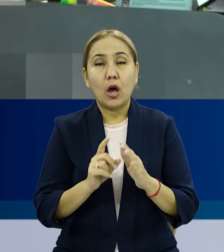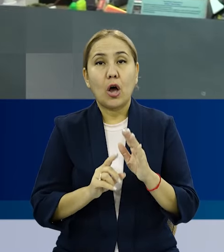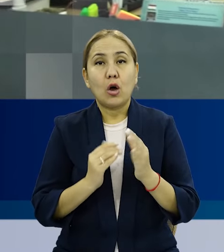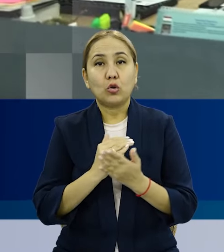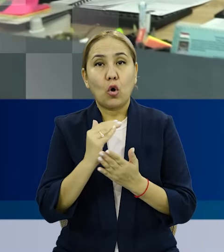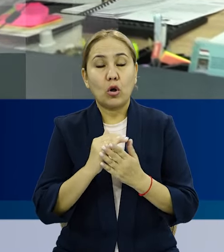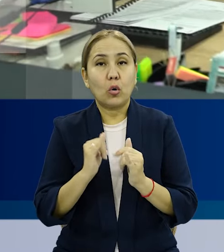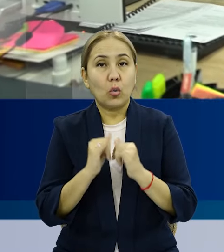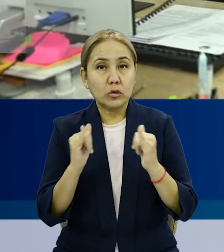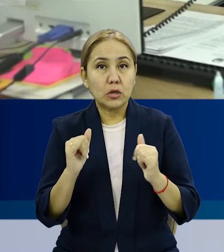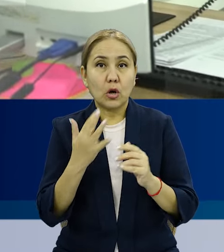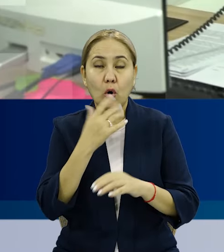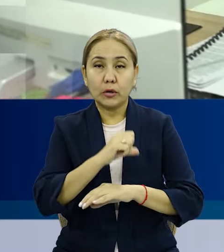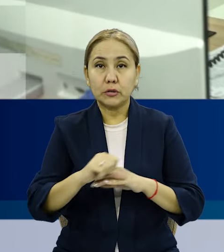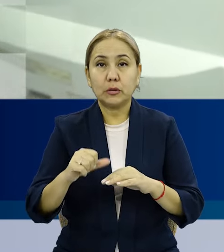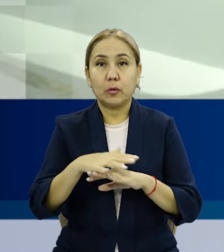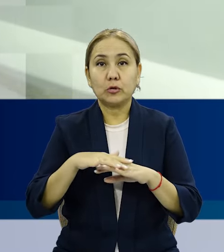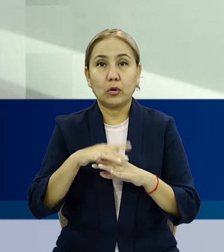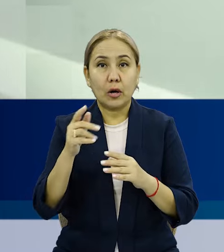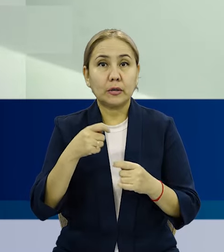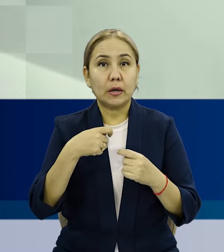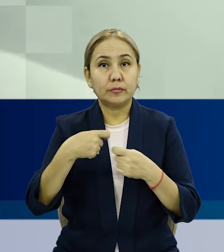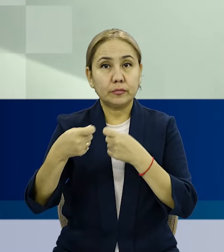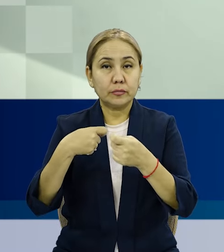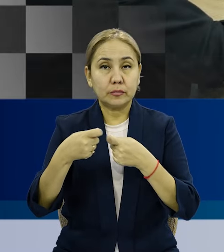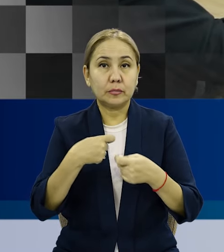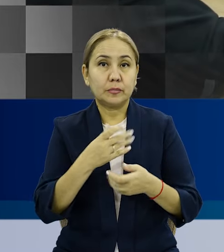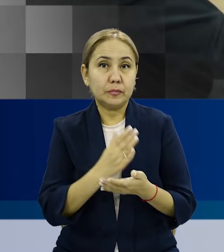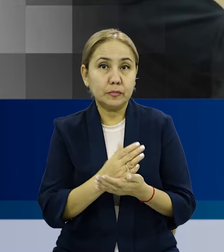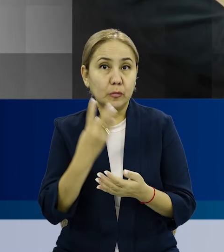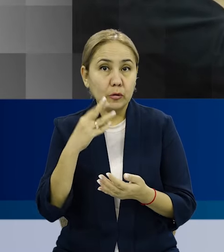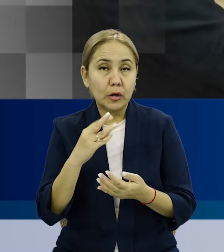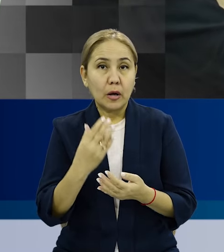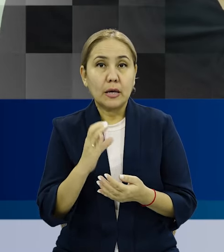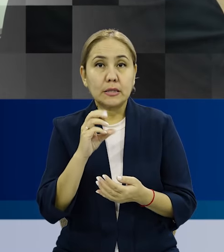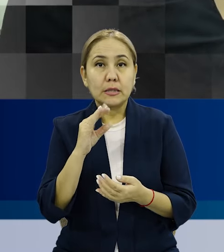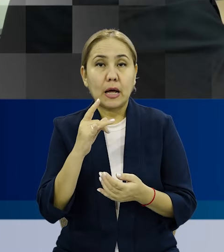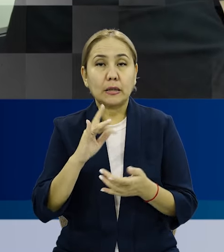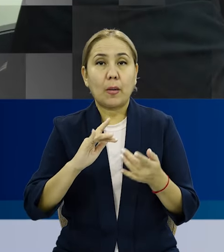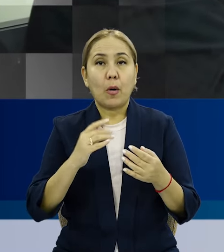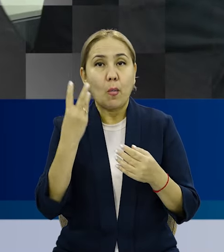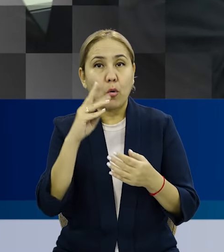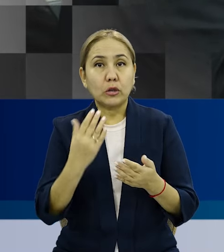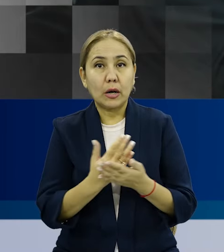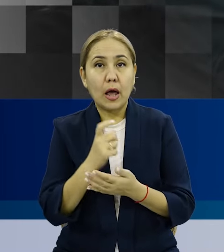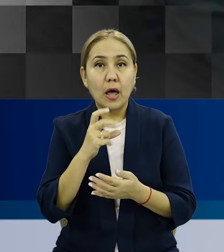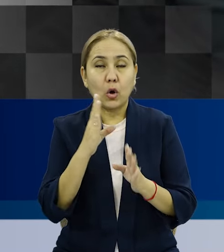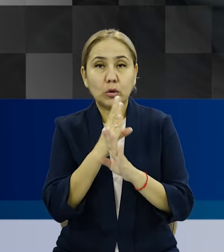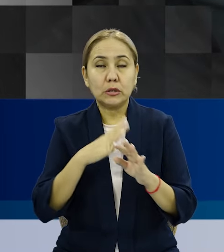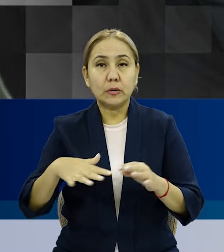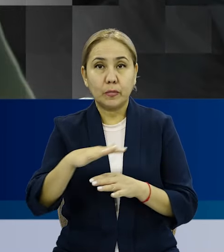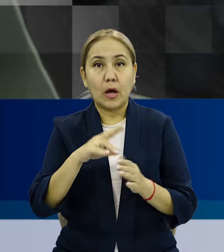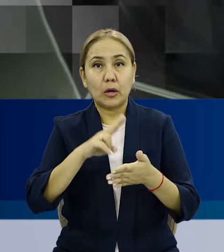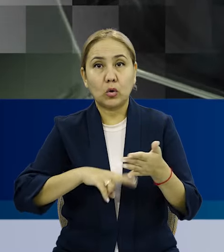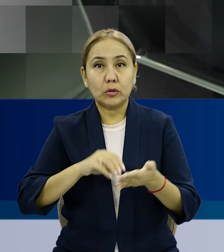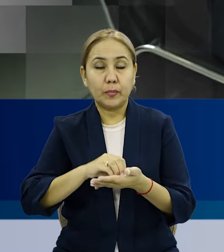o'sish va xorijiy bozorlarga chiqish salohiyati bo'lgan biznes modelga ega. Startup loyihalar ekotizimi platformasida ro'yxatdan